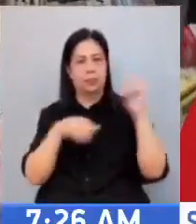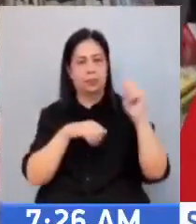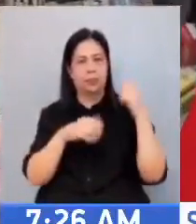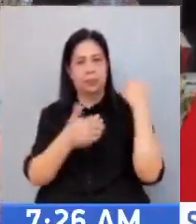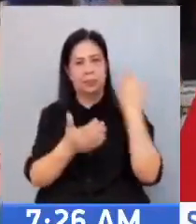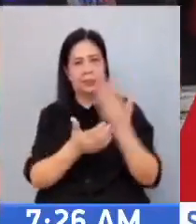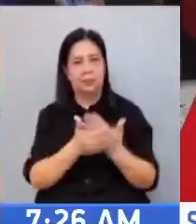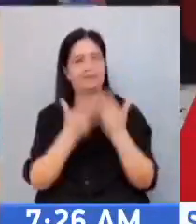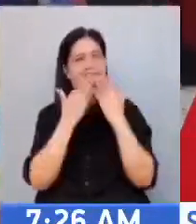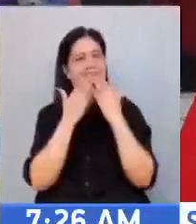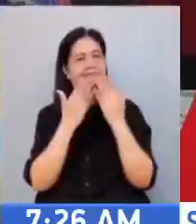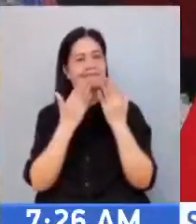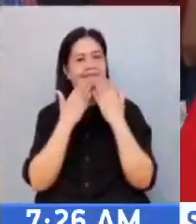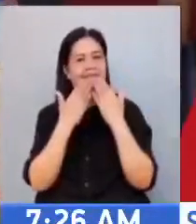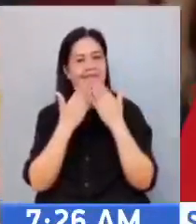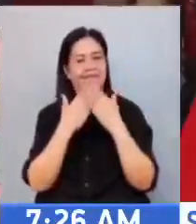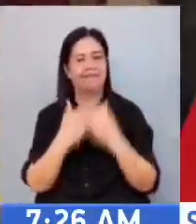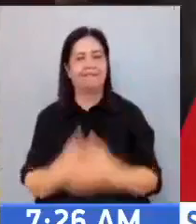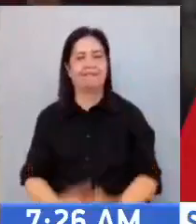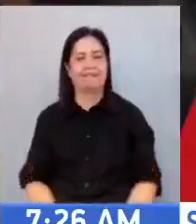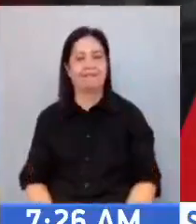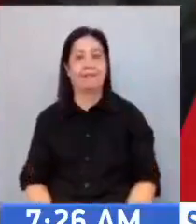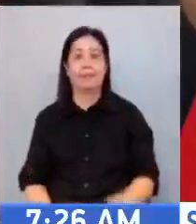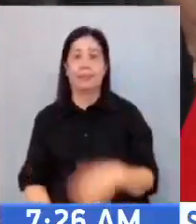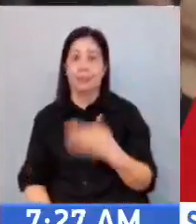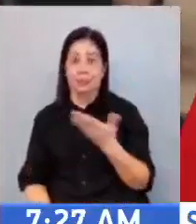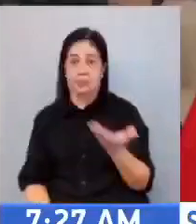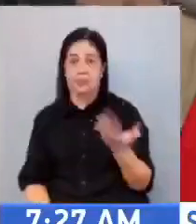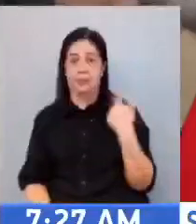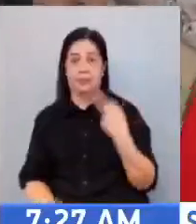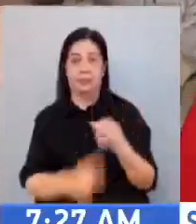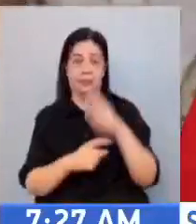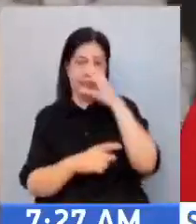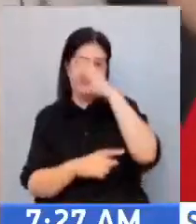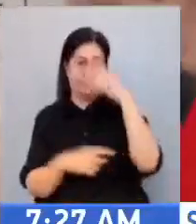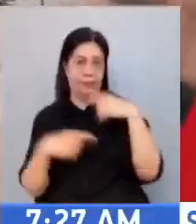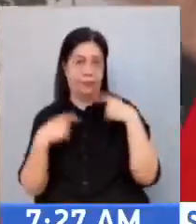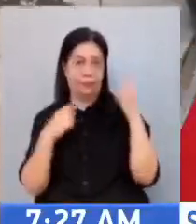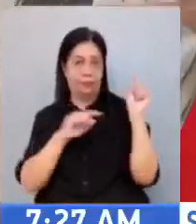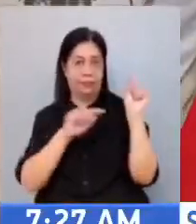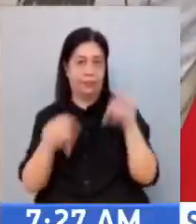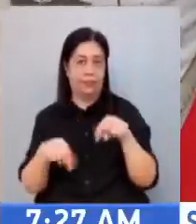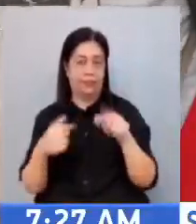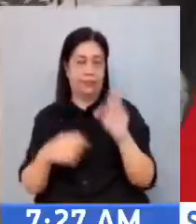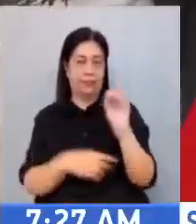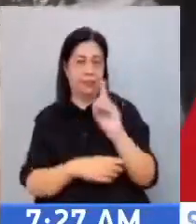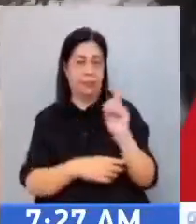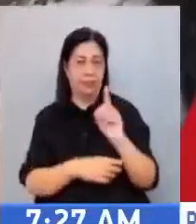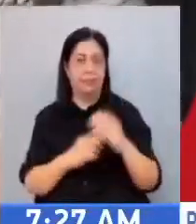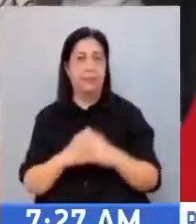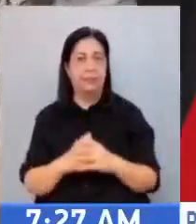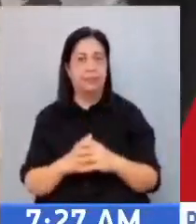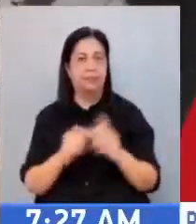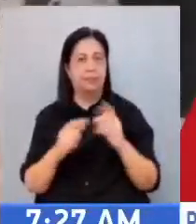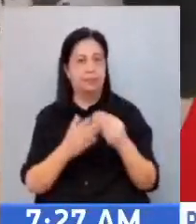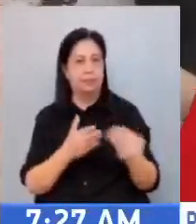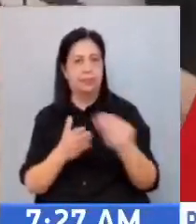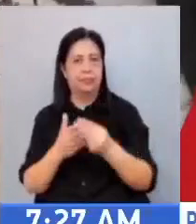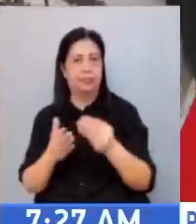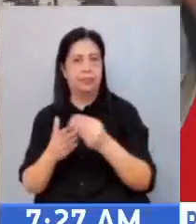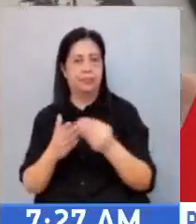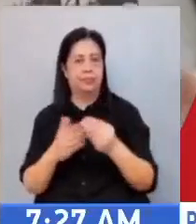Yan. Thank you po. Makakapuso ho natin mula sa Kalamba, Laguna, na dumayo ho dito sa Divisoria para mamili ho dito ng mga school